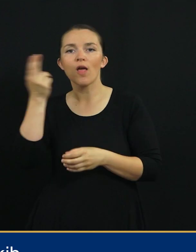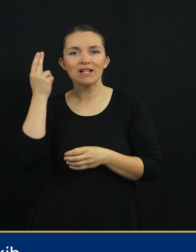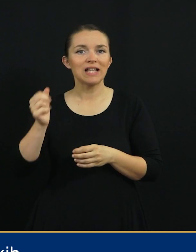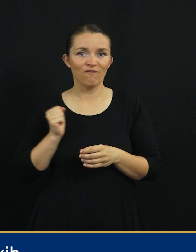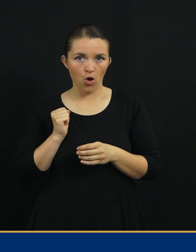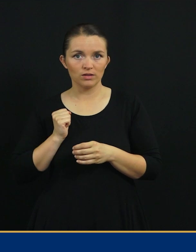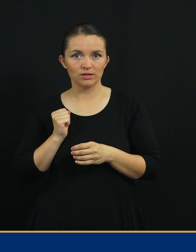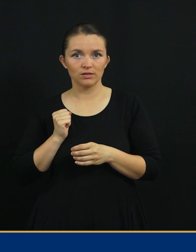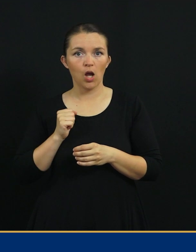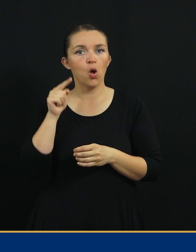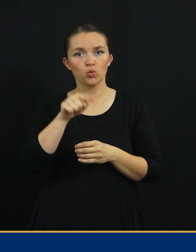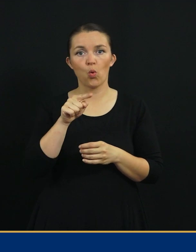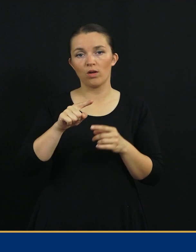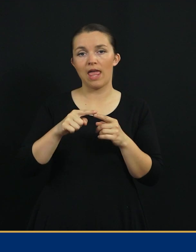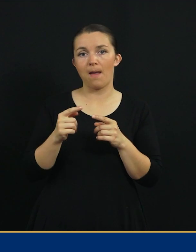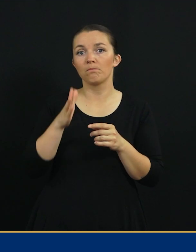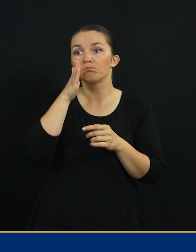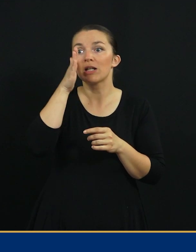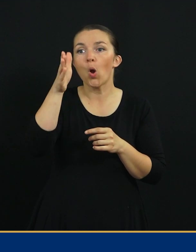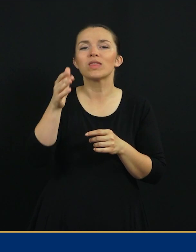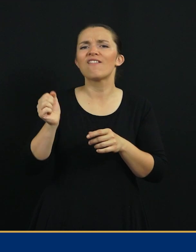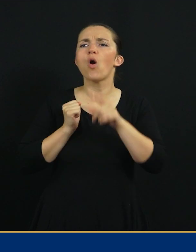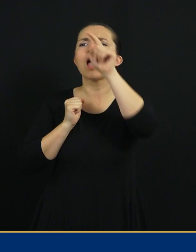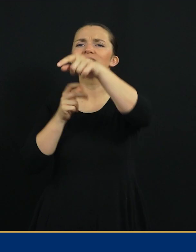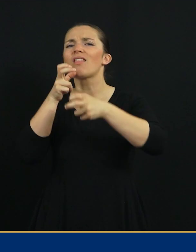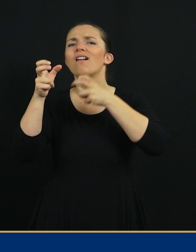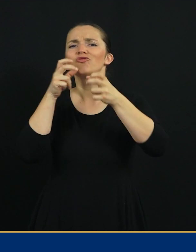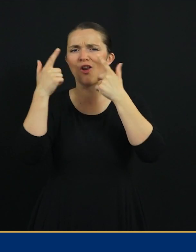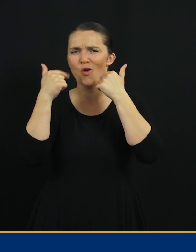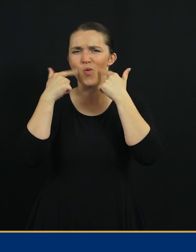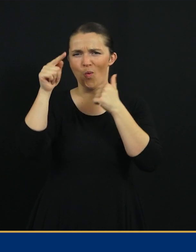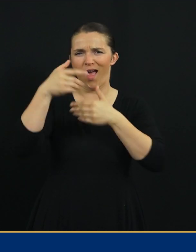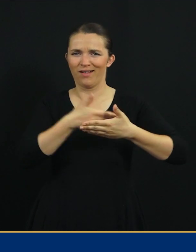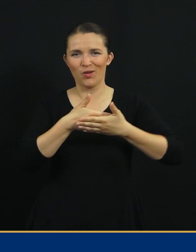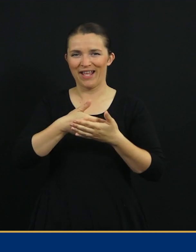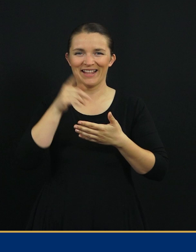vojske. To je prihodnji vojak, ki se joka.